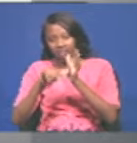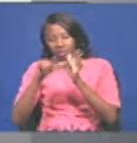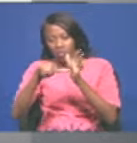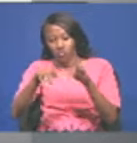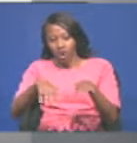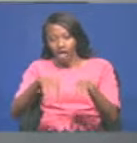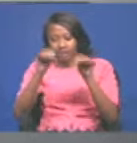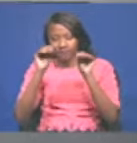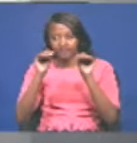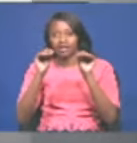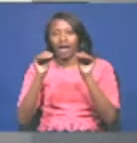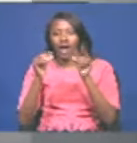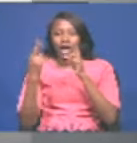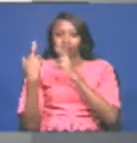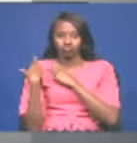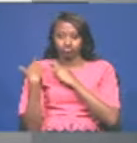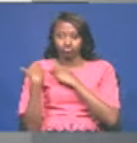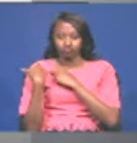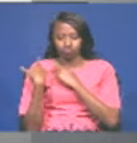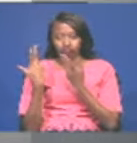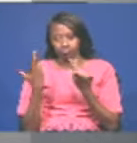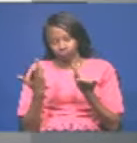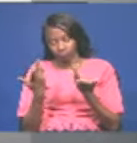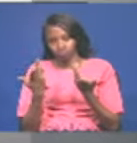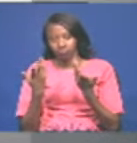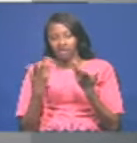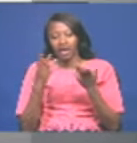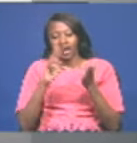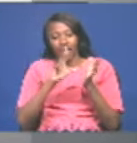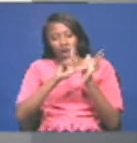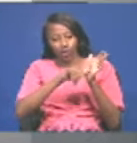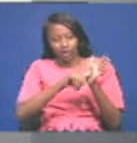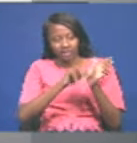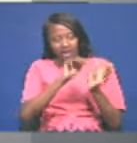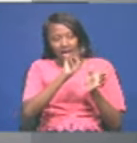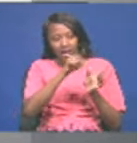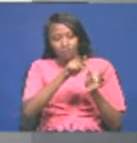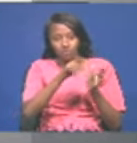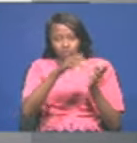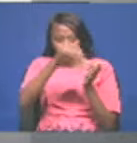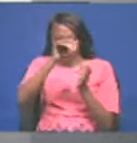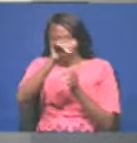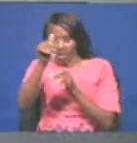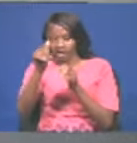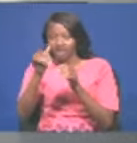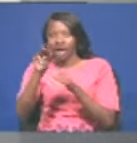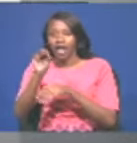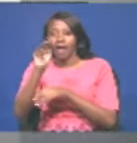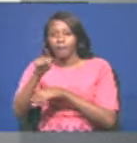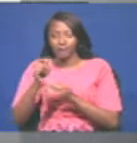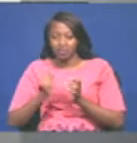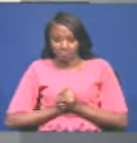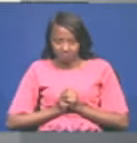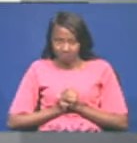kama waziri wa ulinzi, na eneo lake basi likaweza tena kuchagua mbunge mwingine. Huyo basi ni